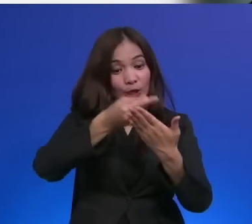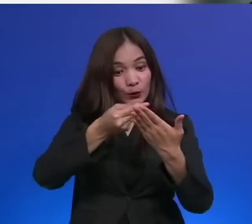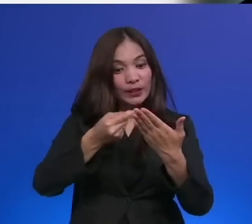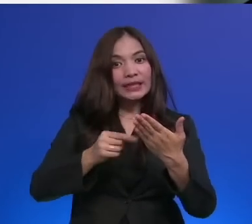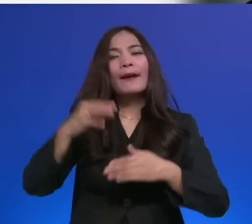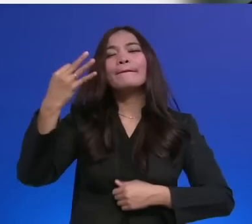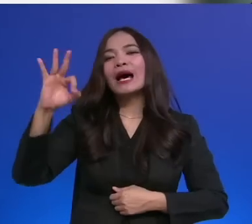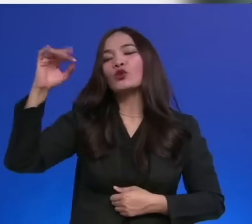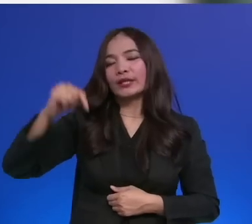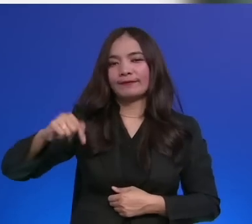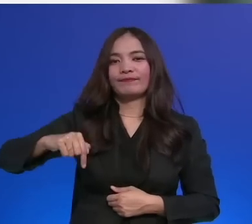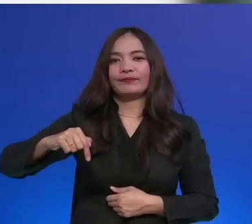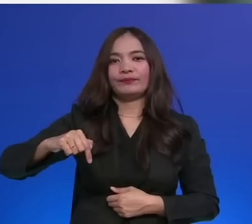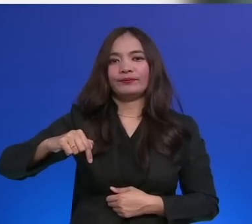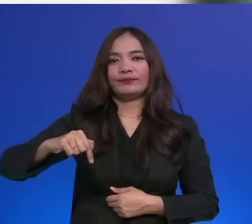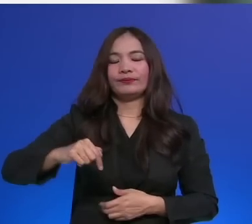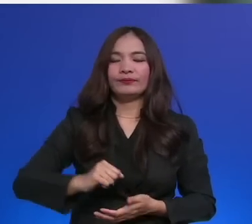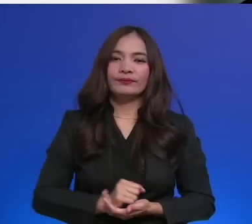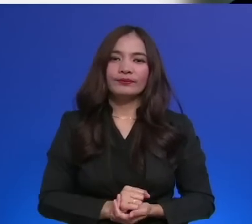baru-baru ini, ya,